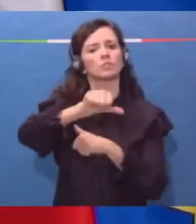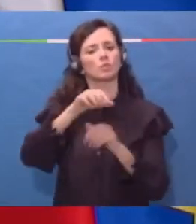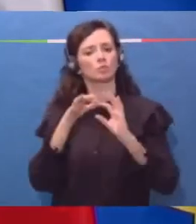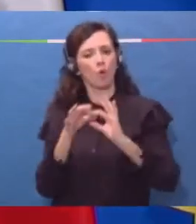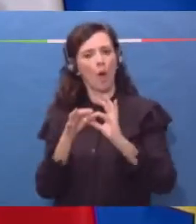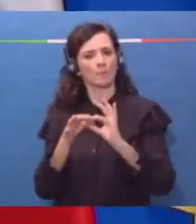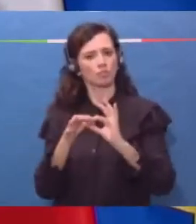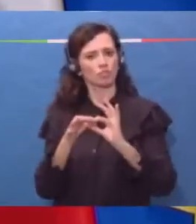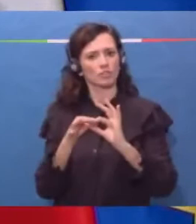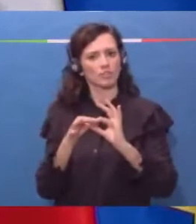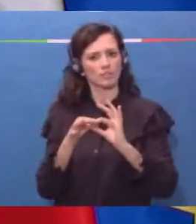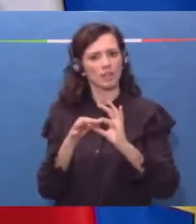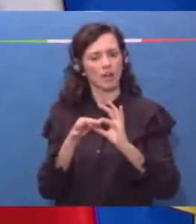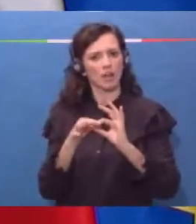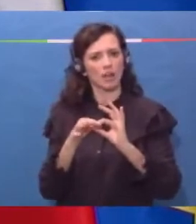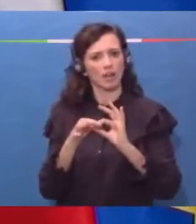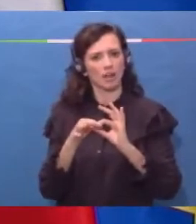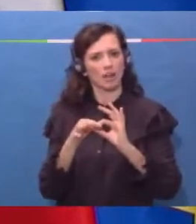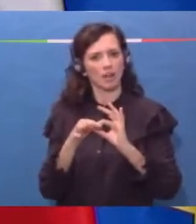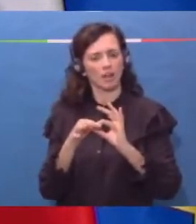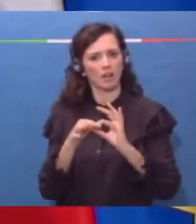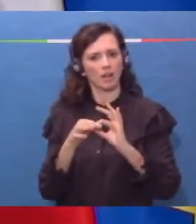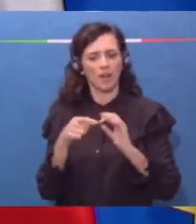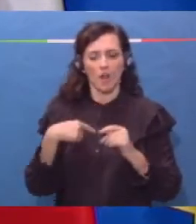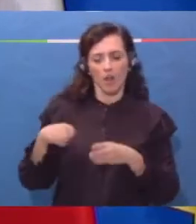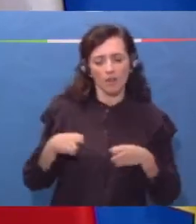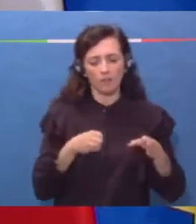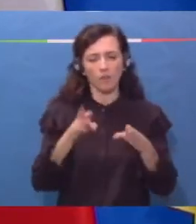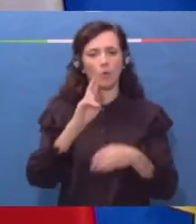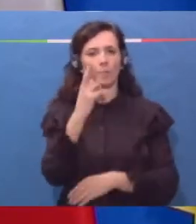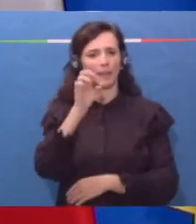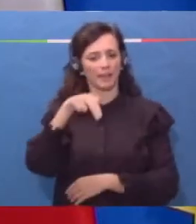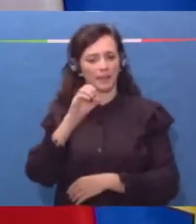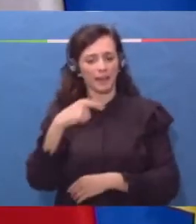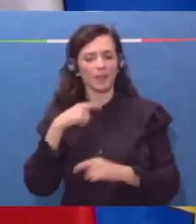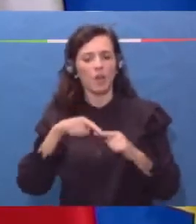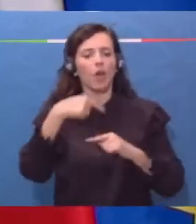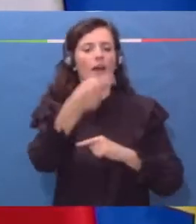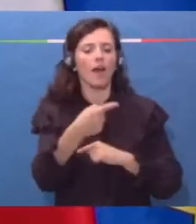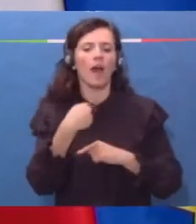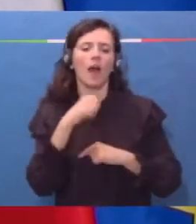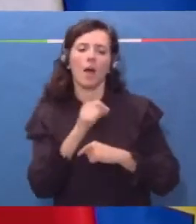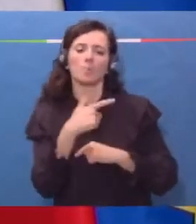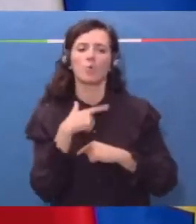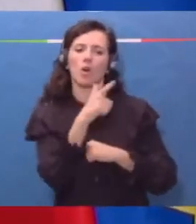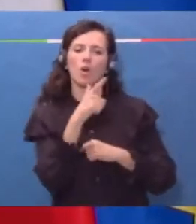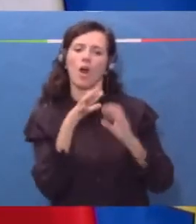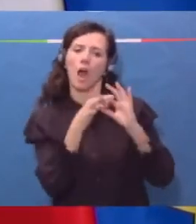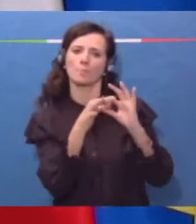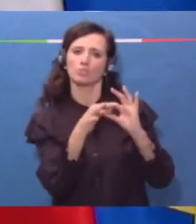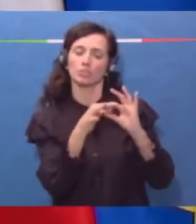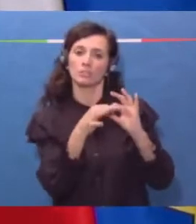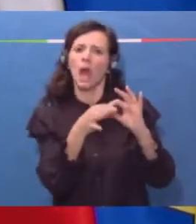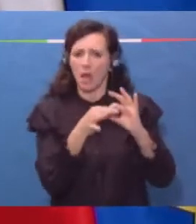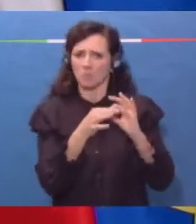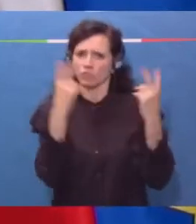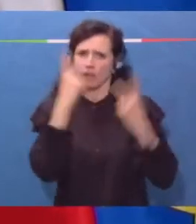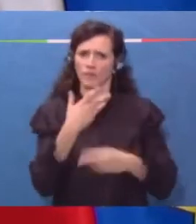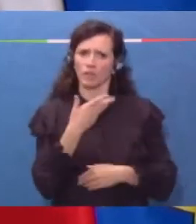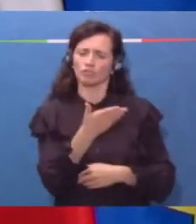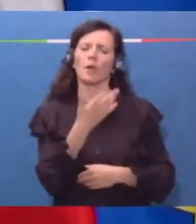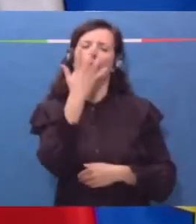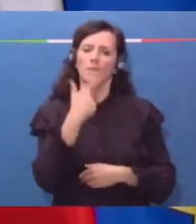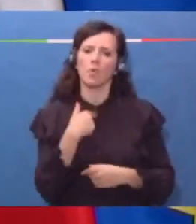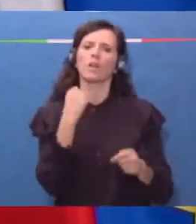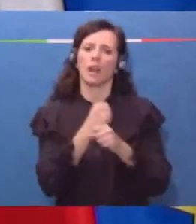consolidiamo su una sponda all'altra del Reno, sono amicizie che si completano, si rafforzano e vogliamo lavorare